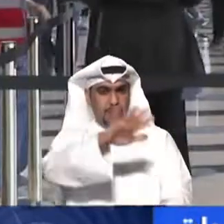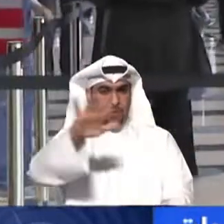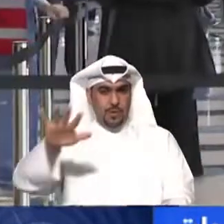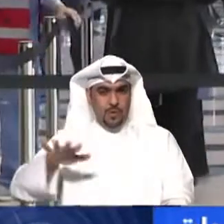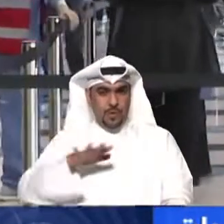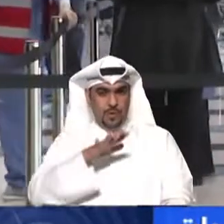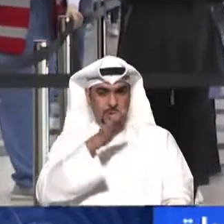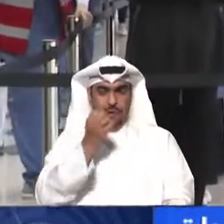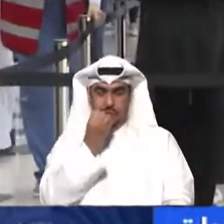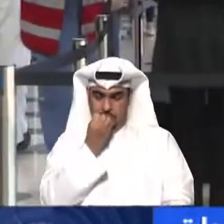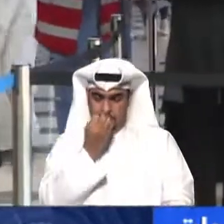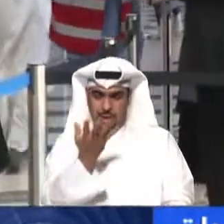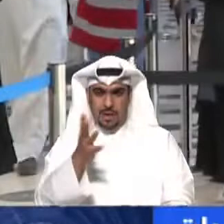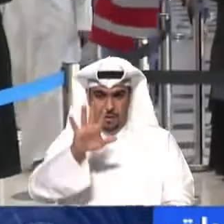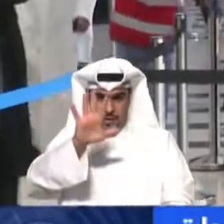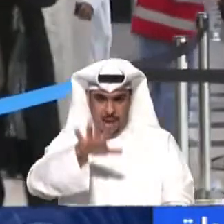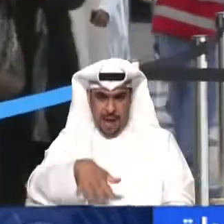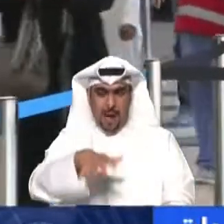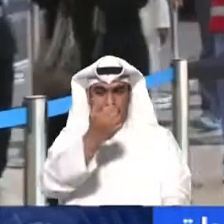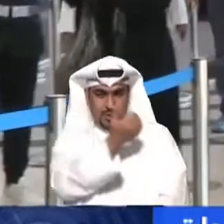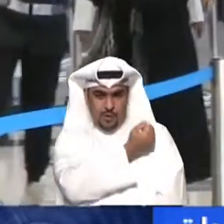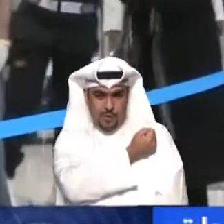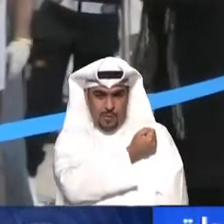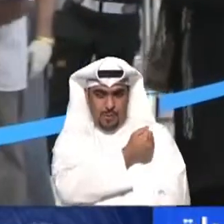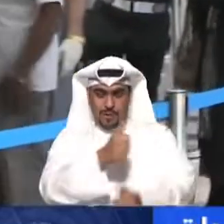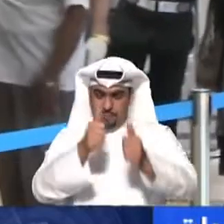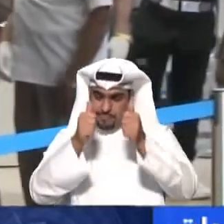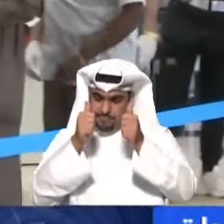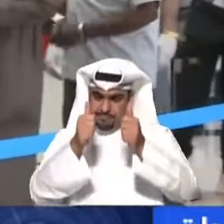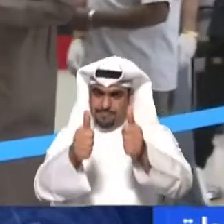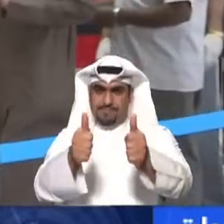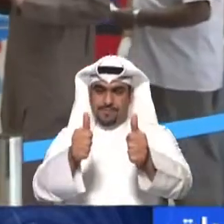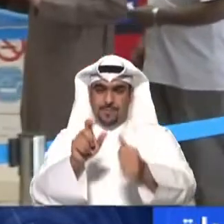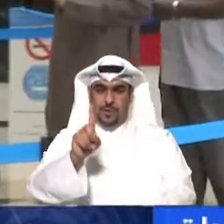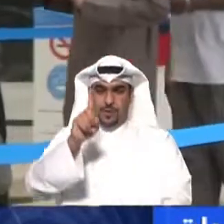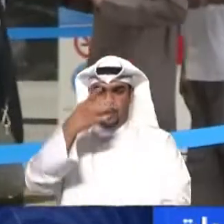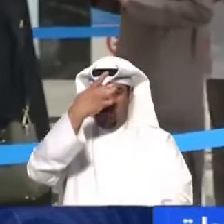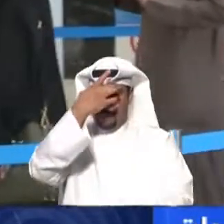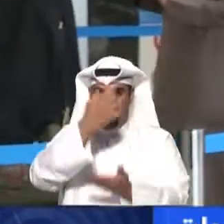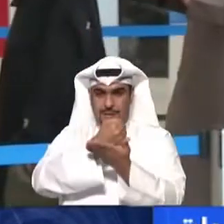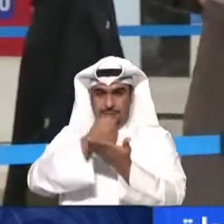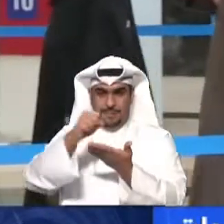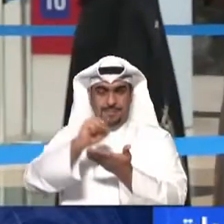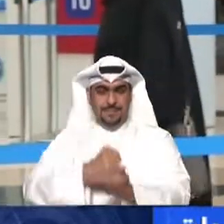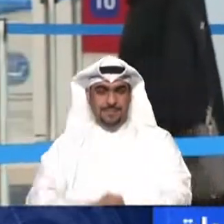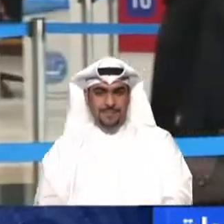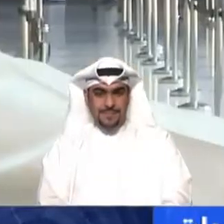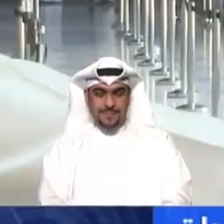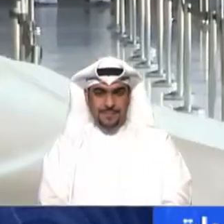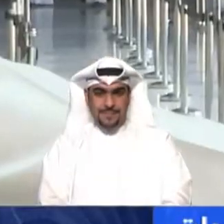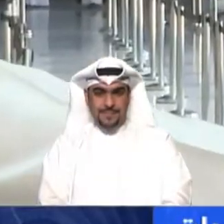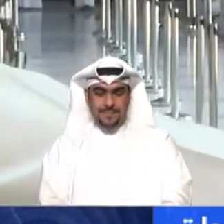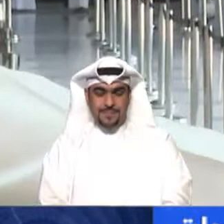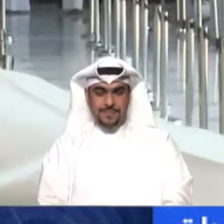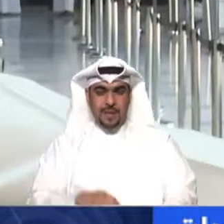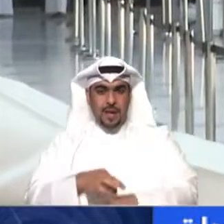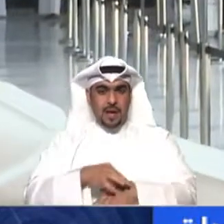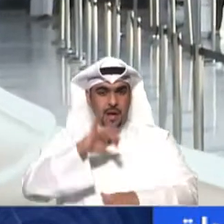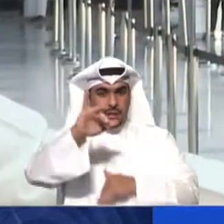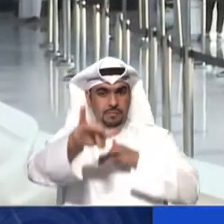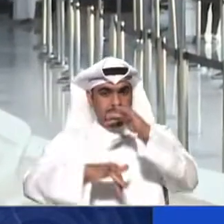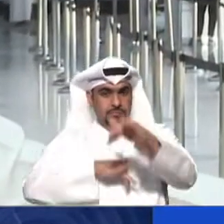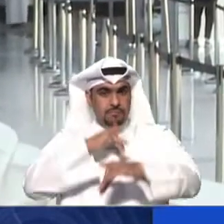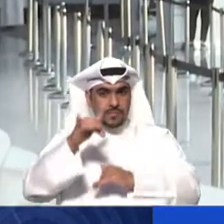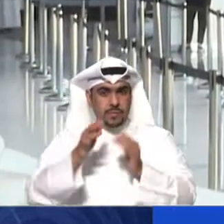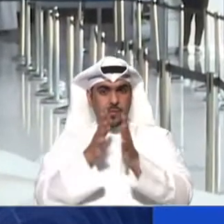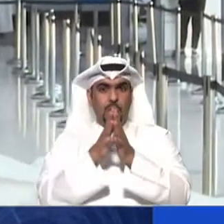للتصدي لخطر الجائحة الصحية التي تمر بها البلاد. في الإقبال حيل كبير والوعي واضح أنه